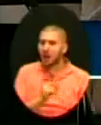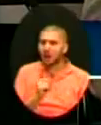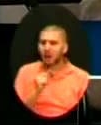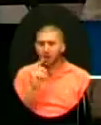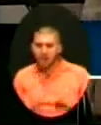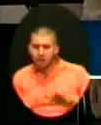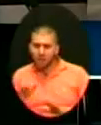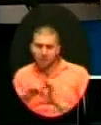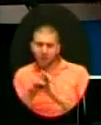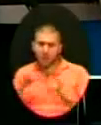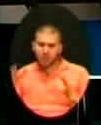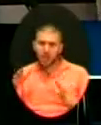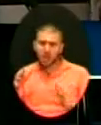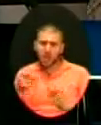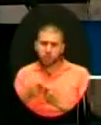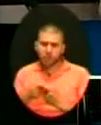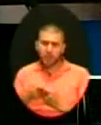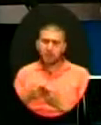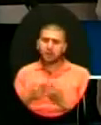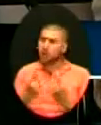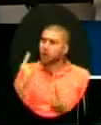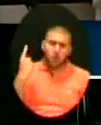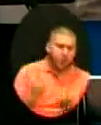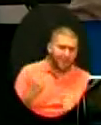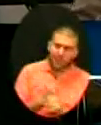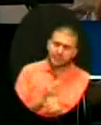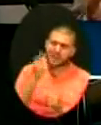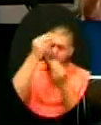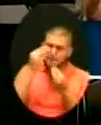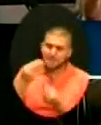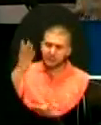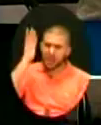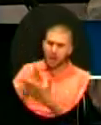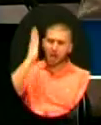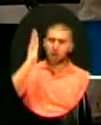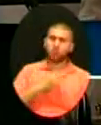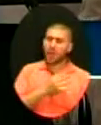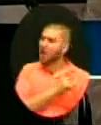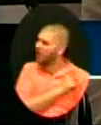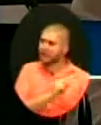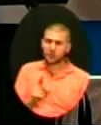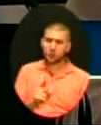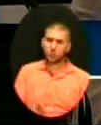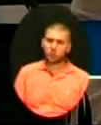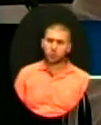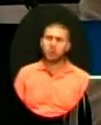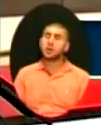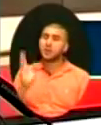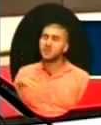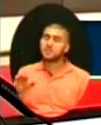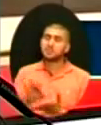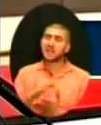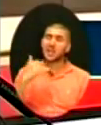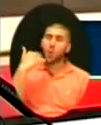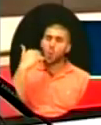לנצק איתה את הקשרים, לא תאסס לנקוט בכל הפעולות. זה מסר מחייב מבחינתנו, אסור לנו לחזוז בו. טוב. עכשיו, משרד